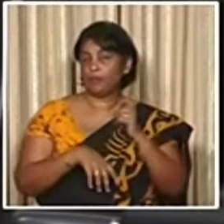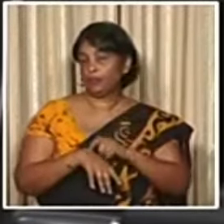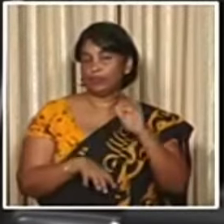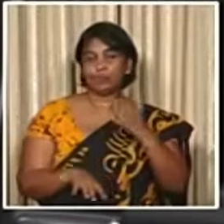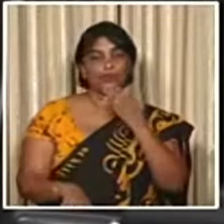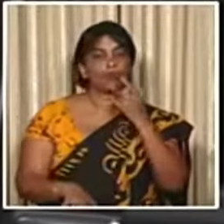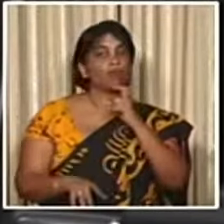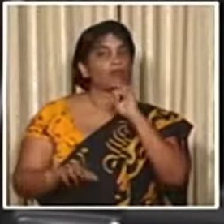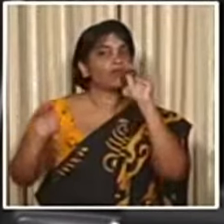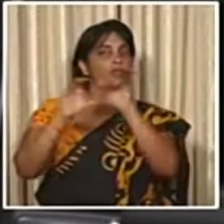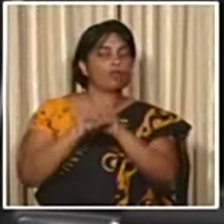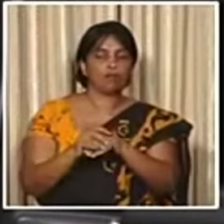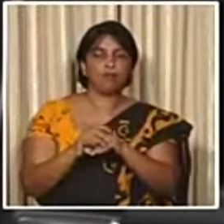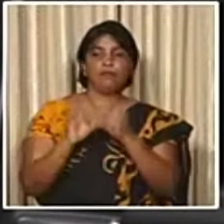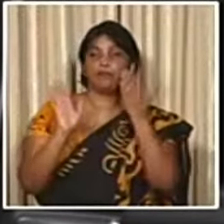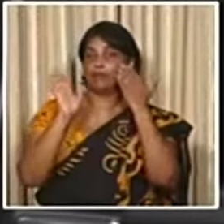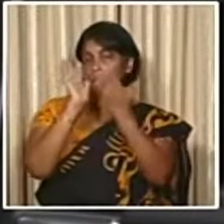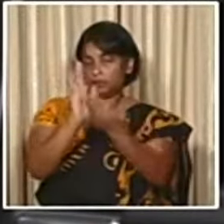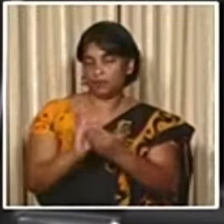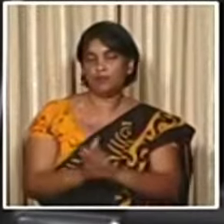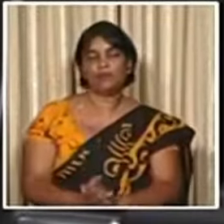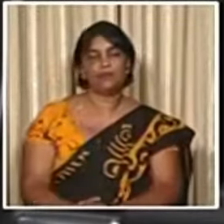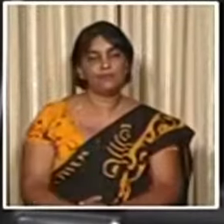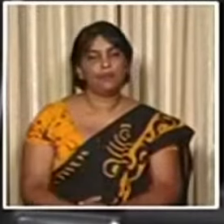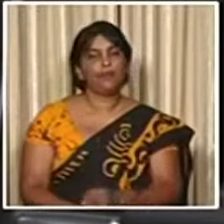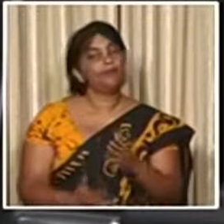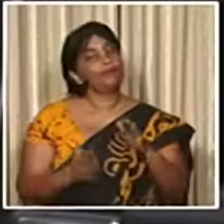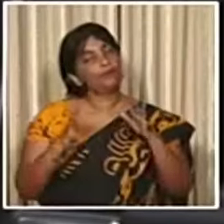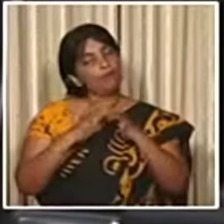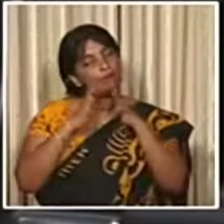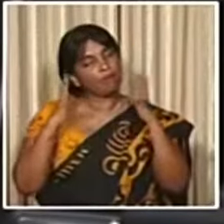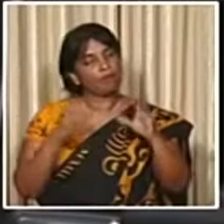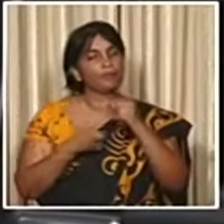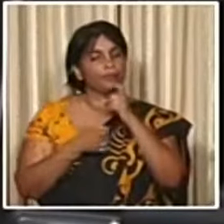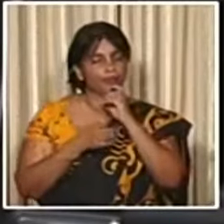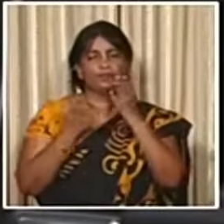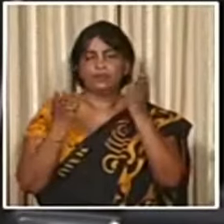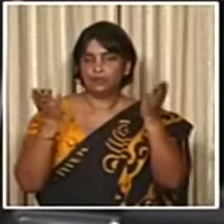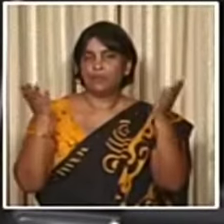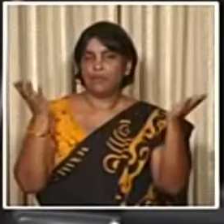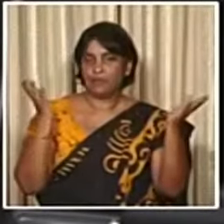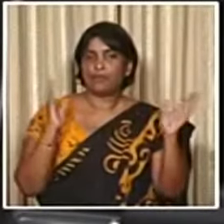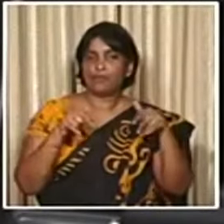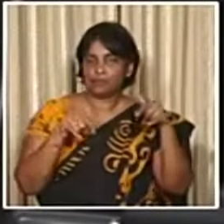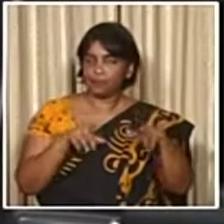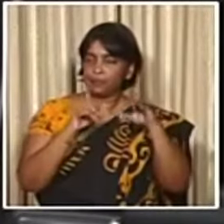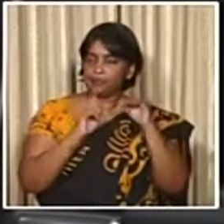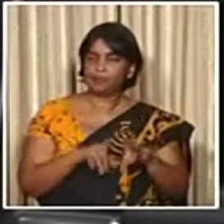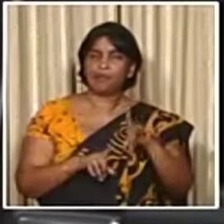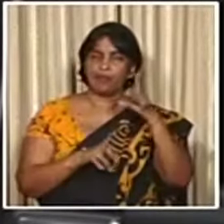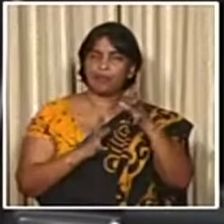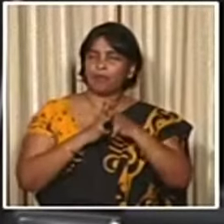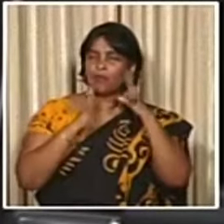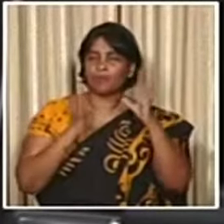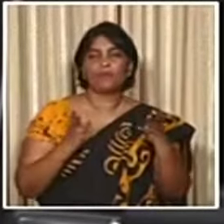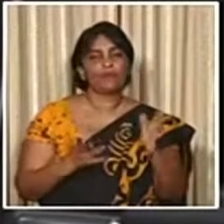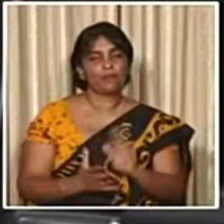අවස්ථාවක් තියෙනවා අධිකරණයට කියලා හිමිකම් ප්‍රකාශයක් ඉදිරිපත් කරන්න. ඕනෑ තරම් නඩුවල එහෙම එනවා. දැනටත් එනවා, සිය ගණන්